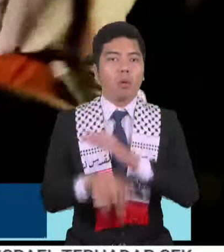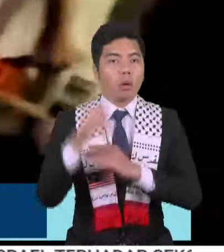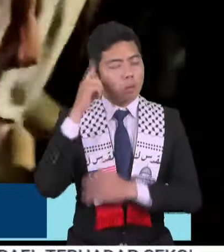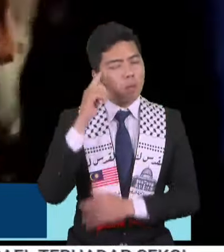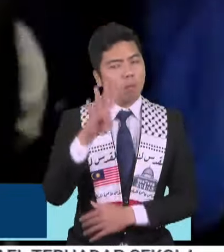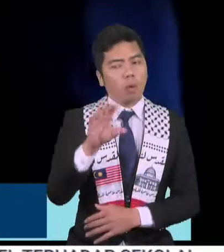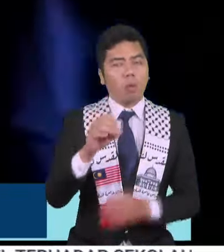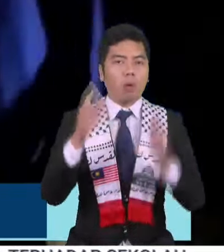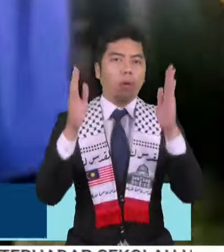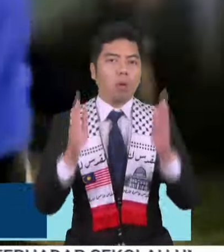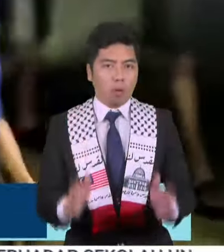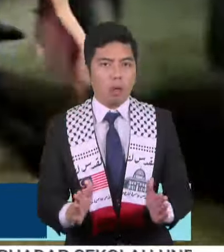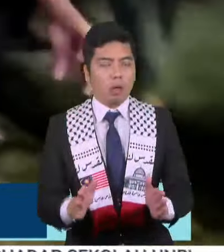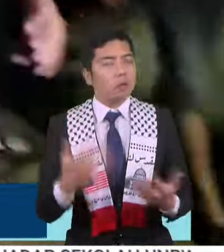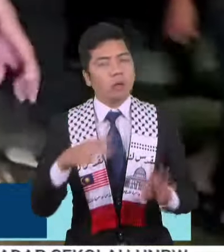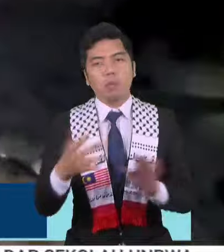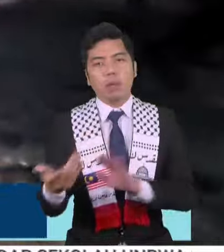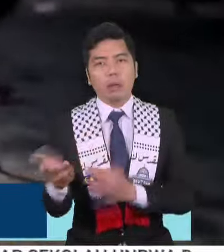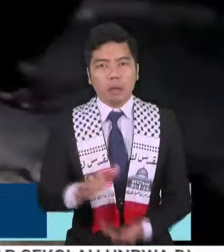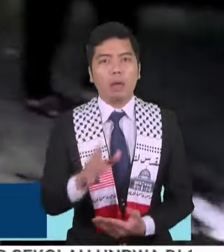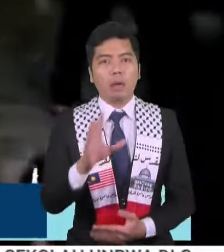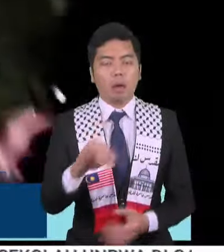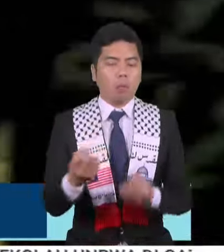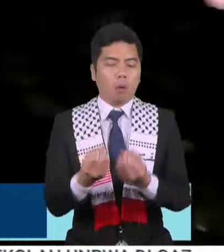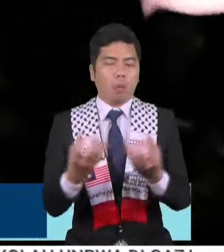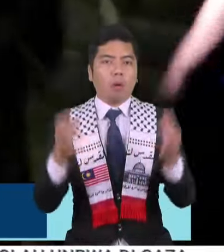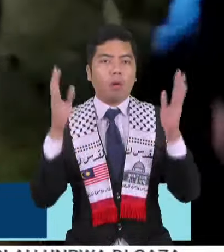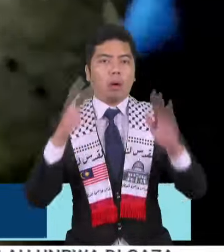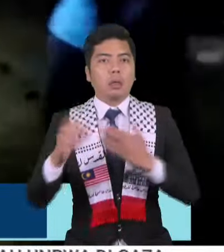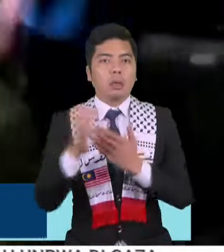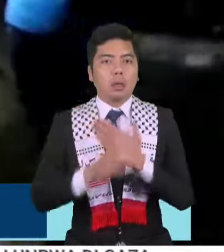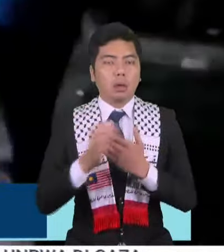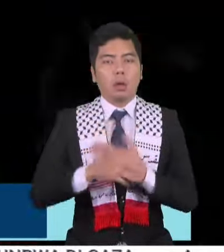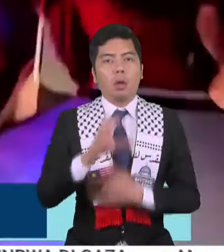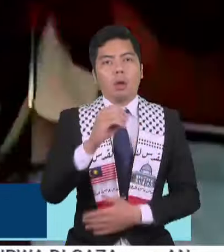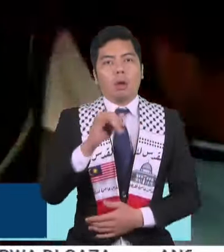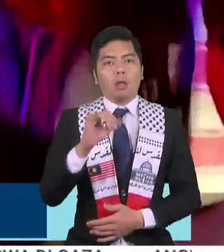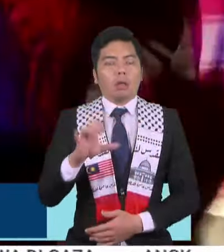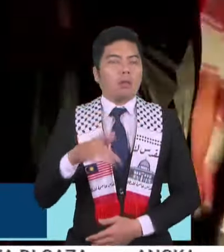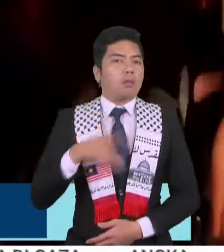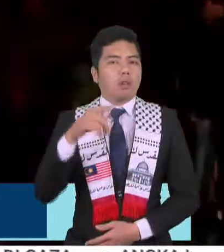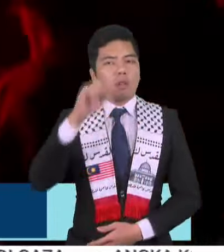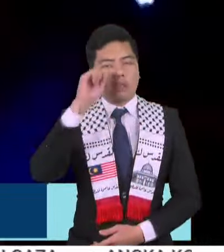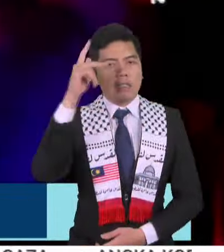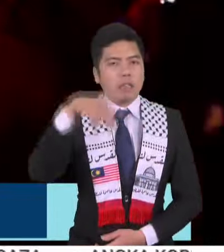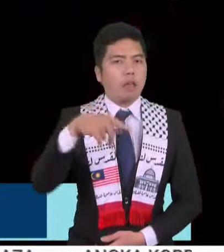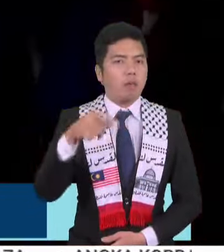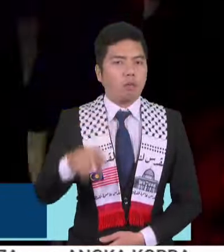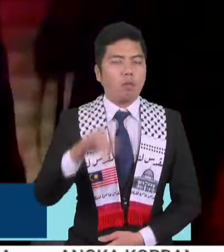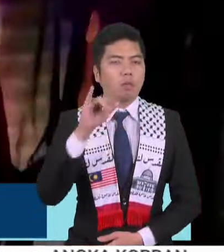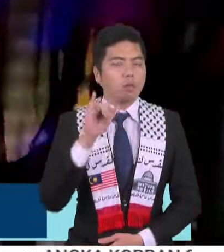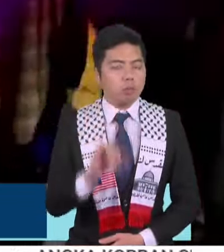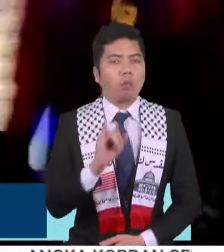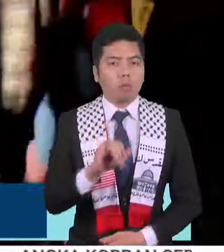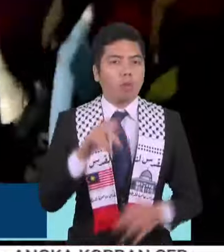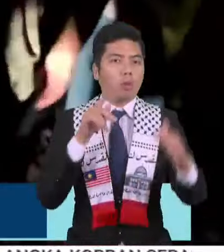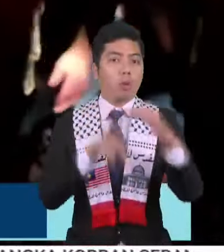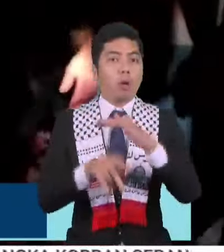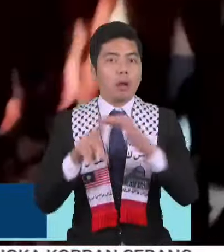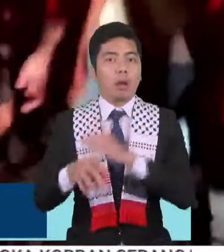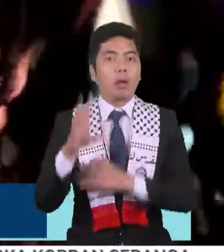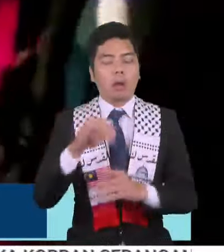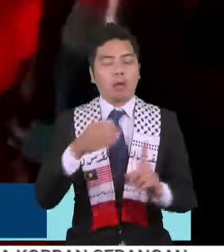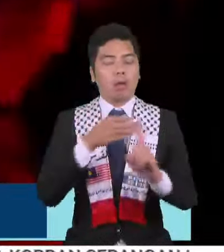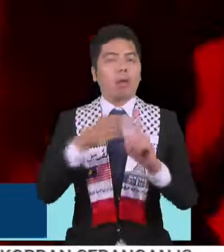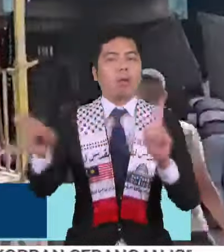sekurang-kurangnya 40 orang awam terbunuh dan puluhan lagi cedera. OIC menyifatkan kejadian itu sebagai satu lagi jenayah